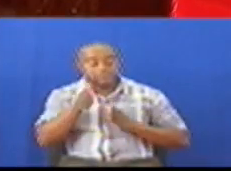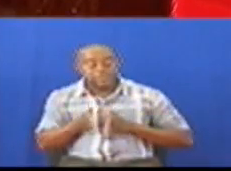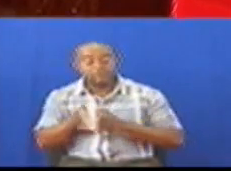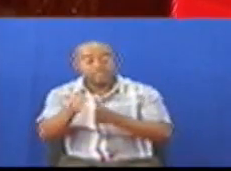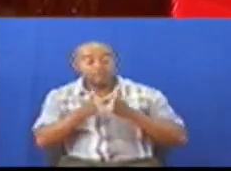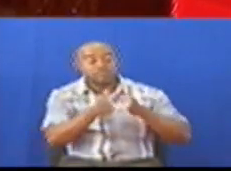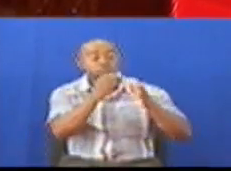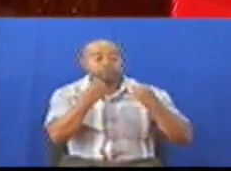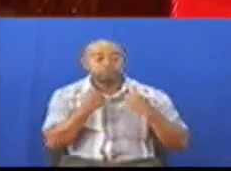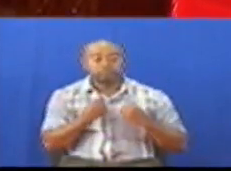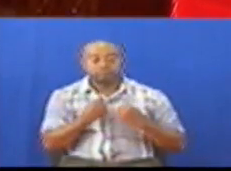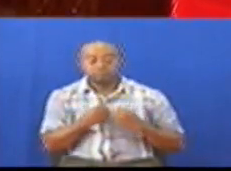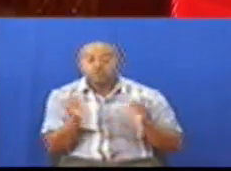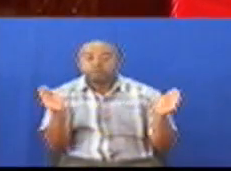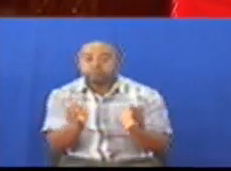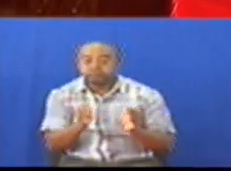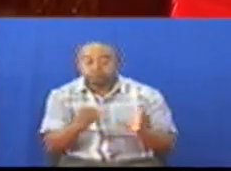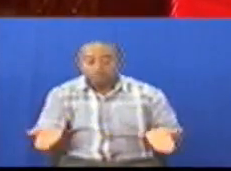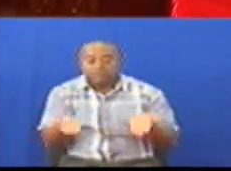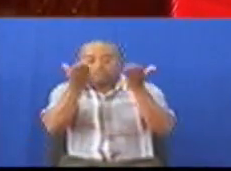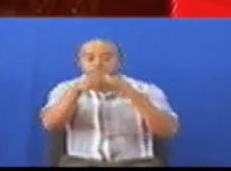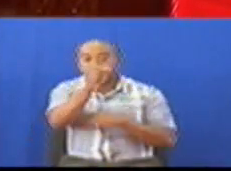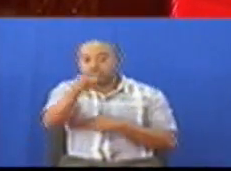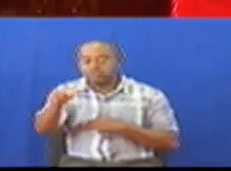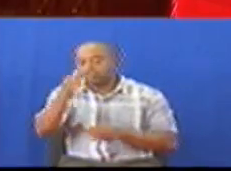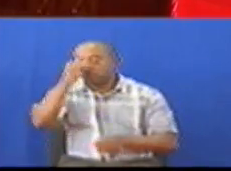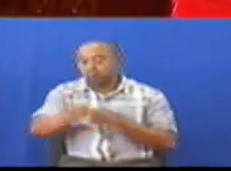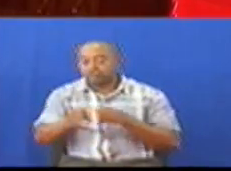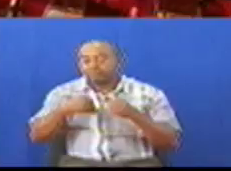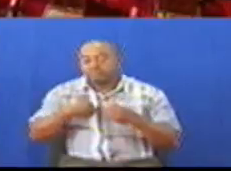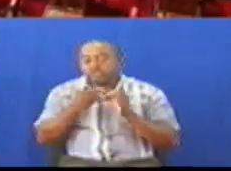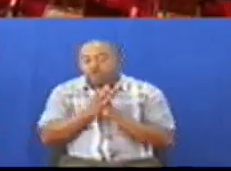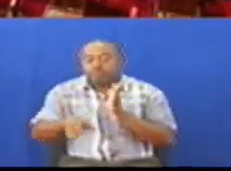kutetea maendeleo ya wananchi. Mheshimiwa Naibu Spika, naomba kuwasilisha. Asante sana.